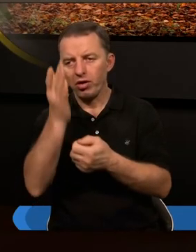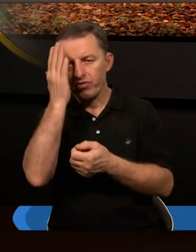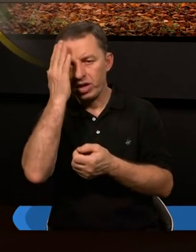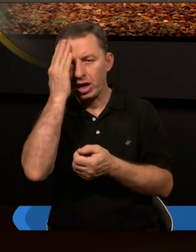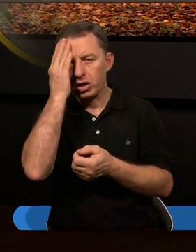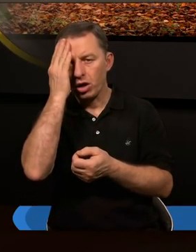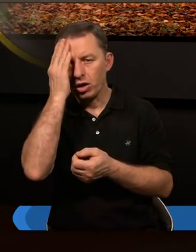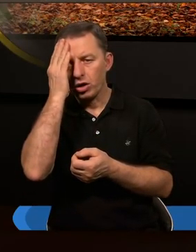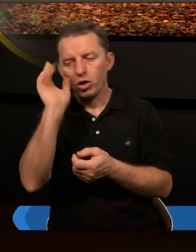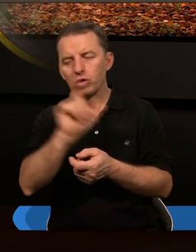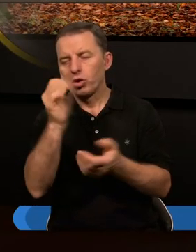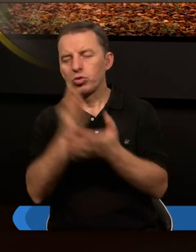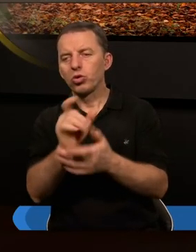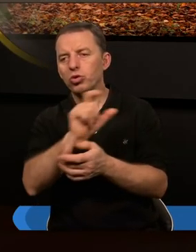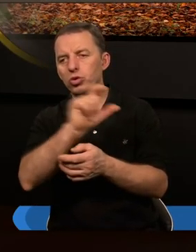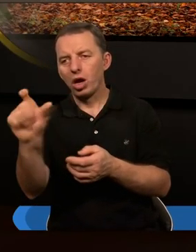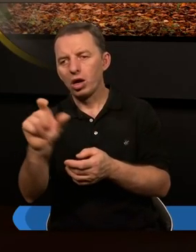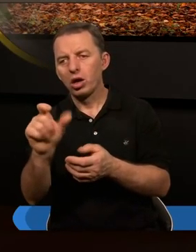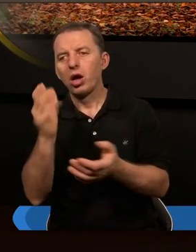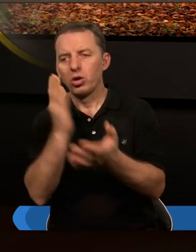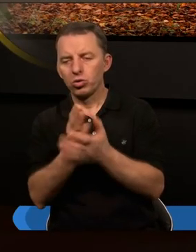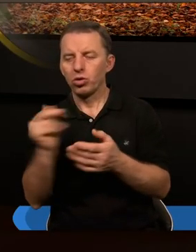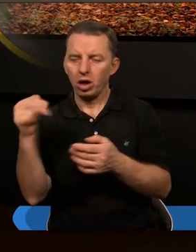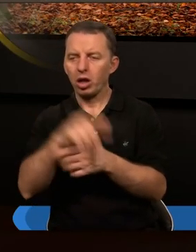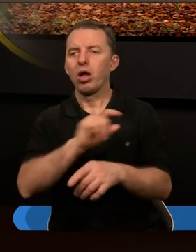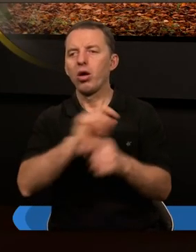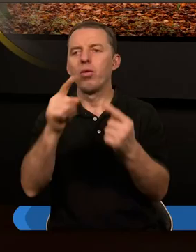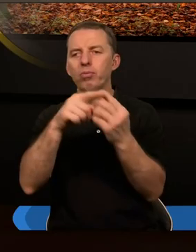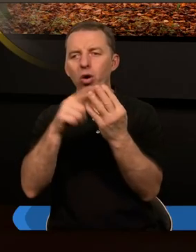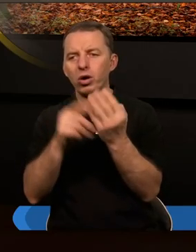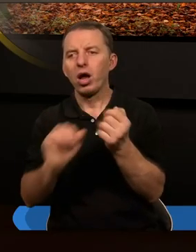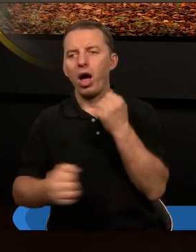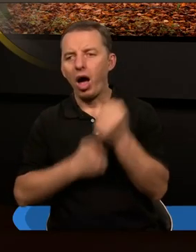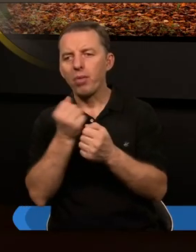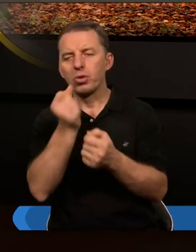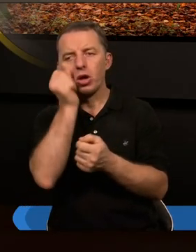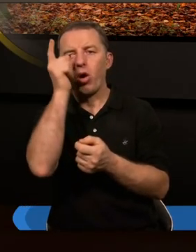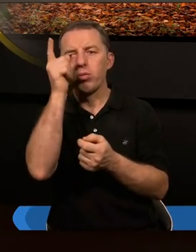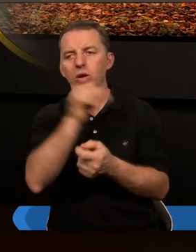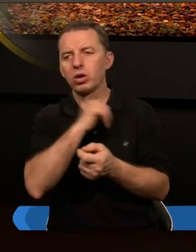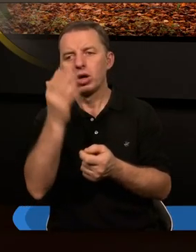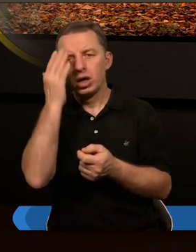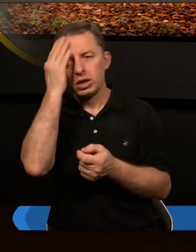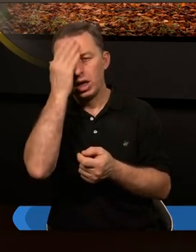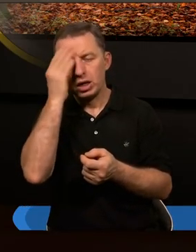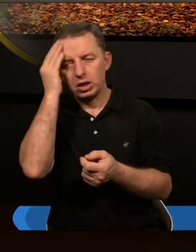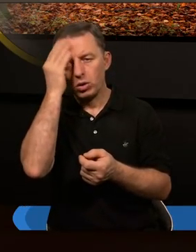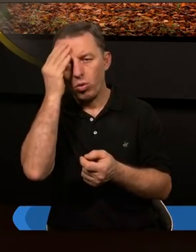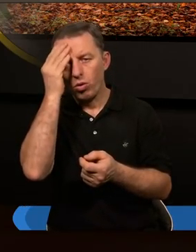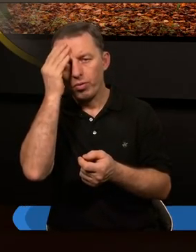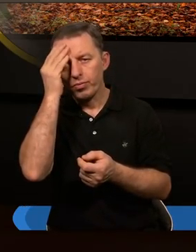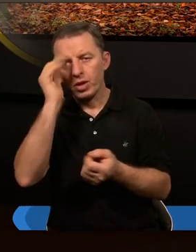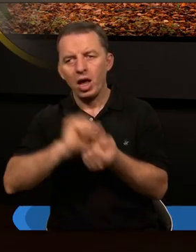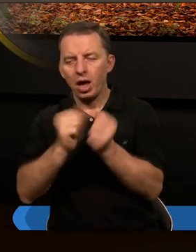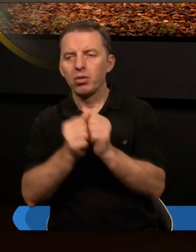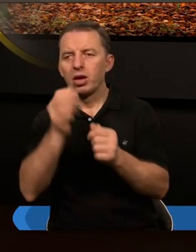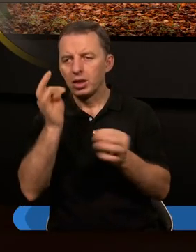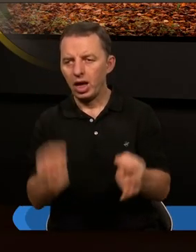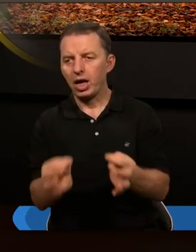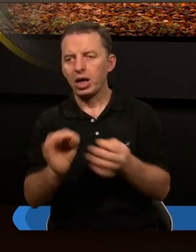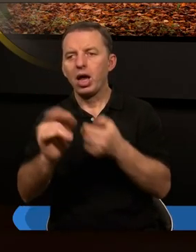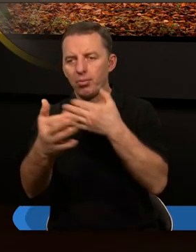wiedząc, że już czas, że już nadeszła pora, abyś obudził się ze snu, albowiem